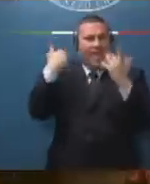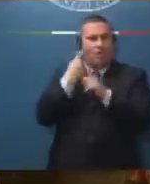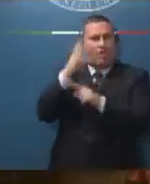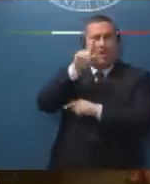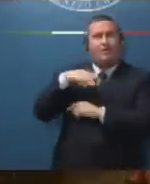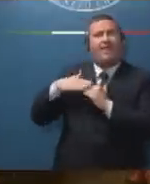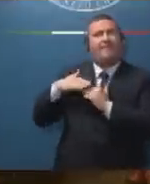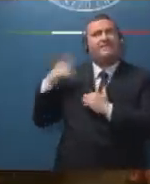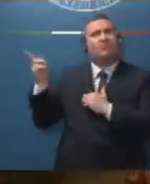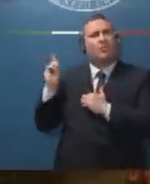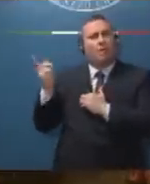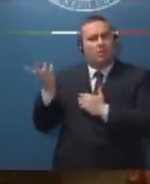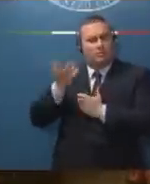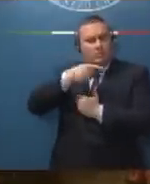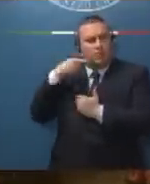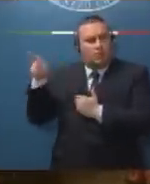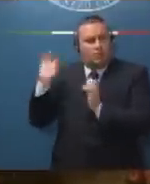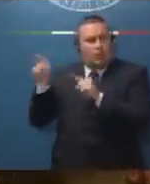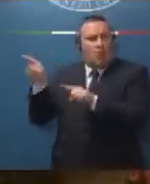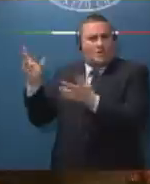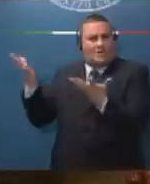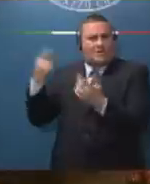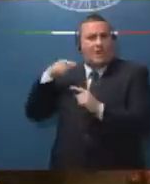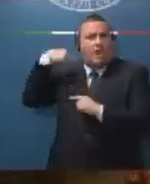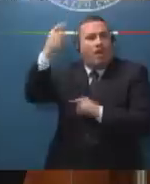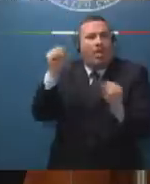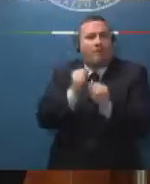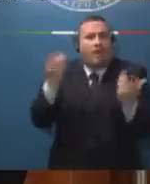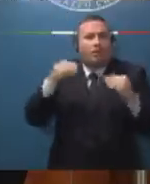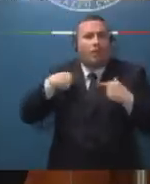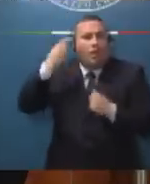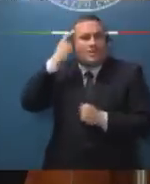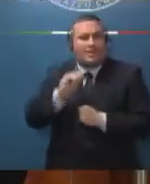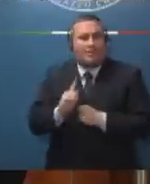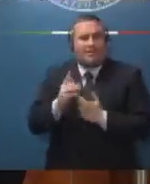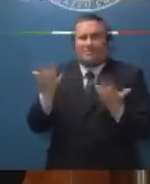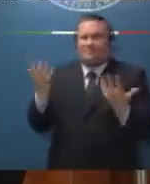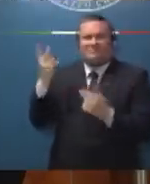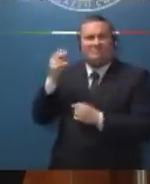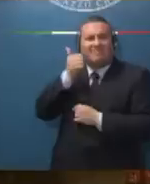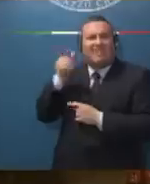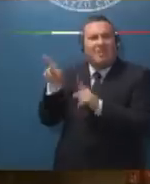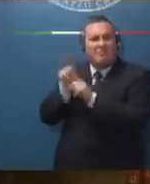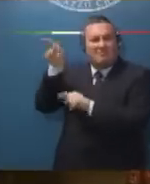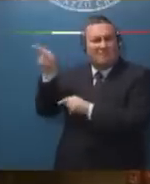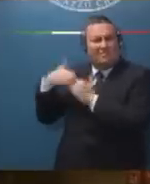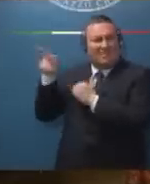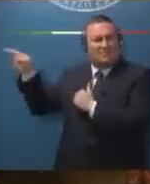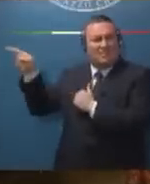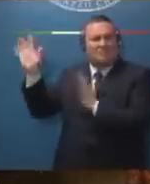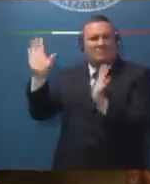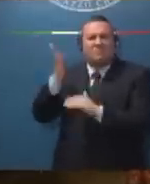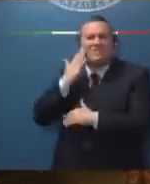e purtroppo vediamo l'aggressione da parte di questo vicino che è svergognato e